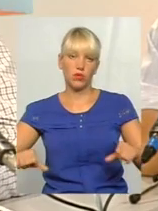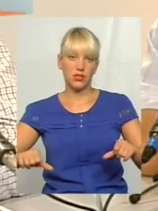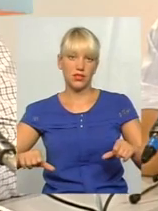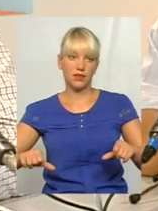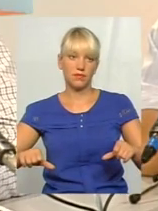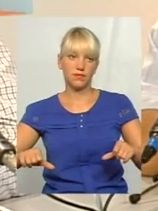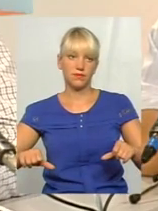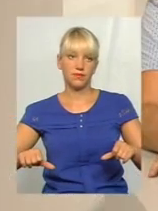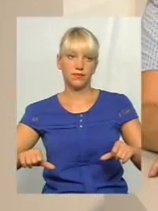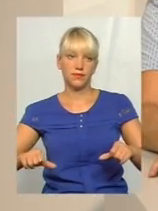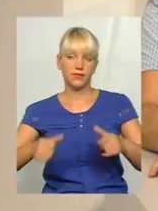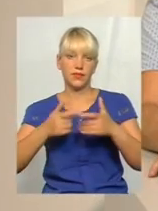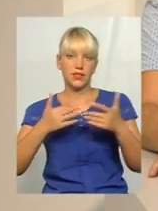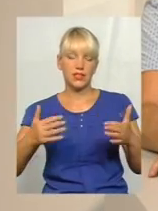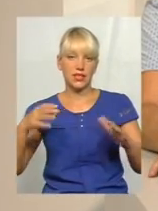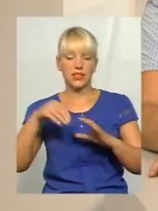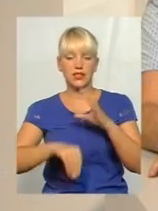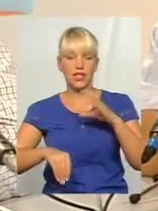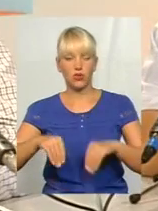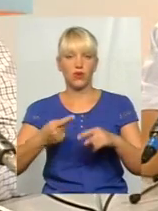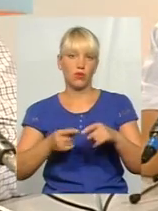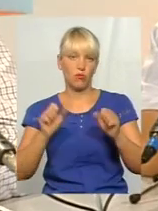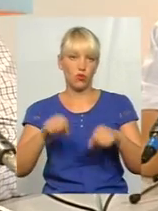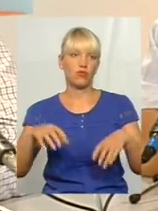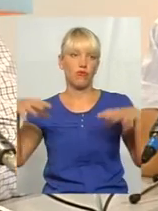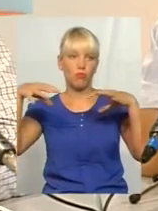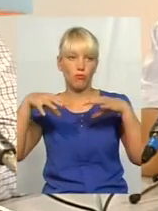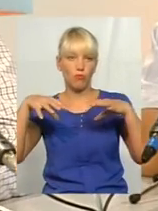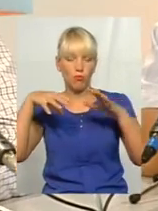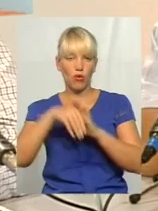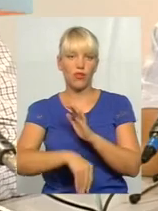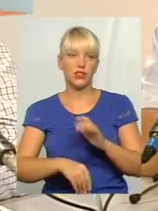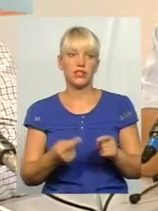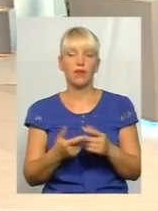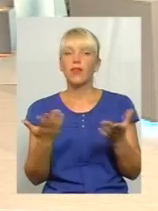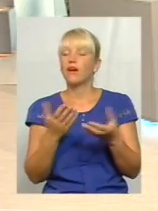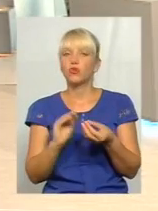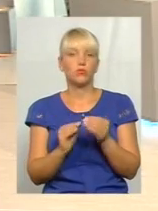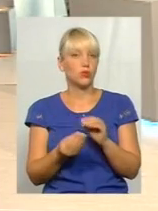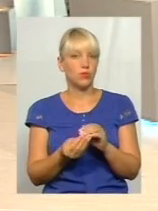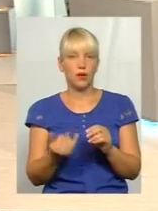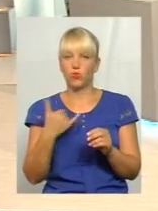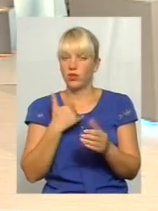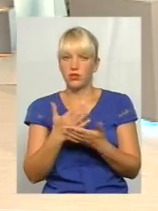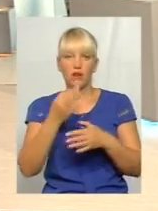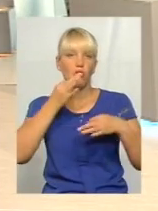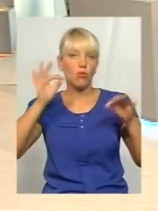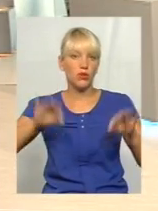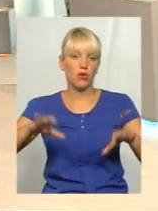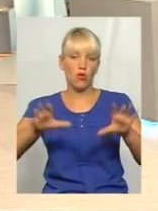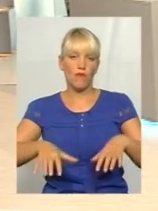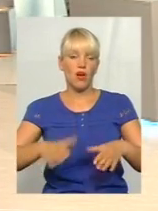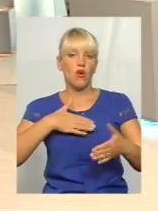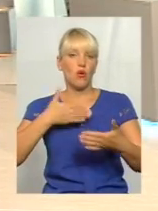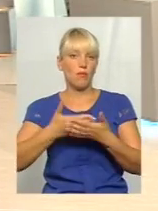з з різних складових можуть запровадити це А в чому проблема В нас є компетентний голова громадської